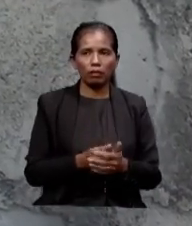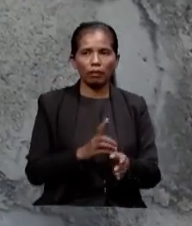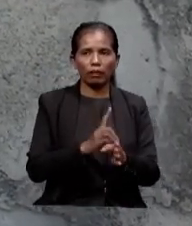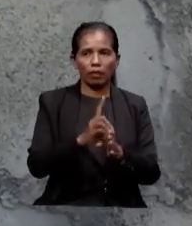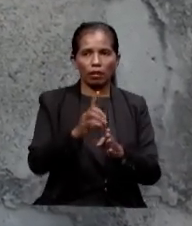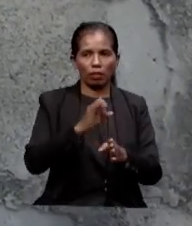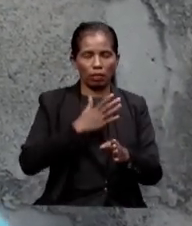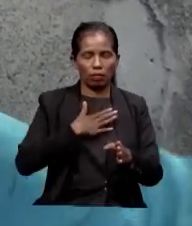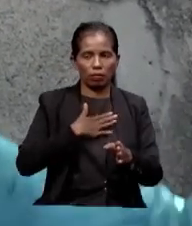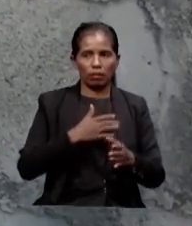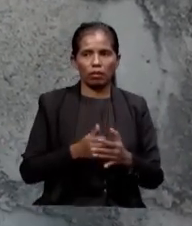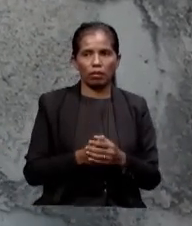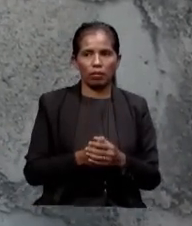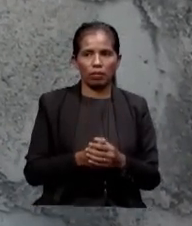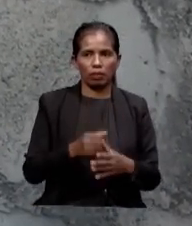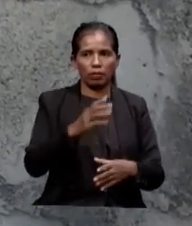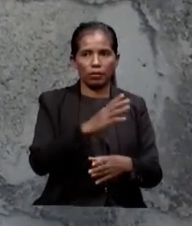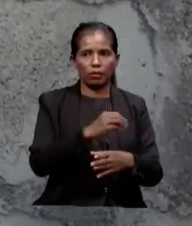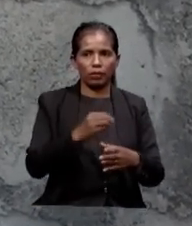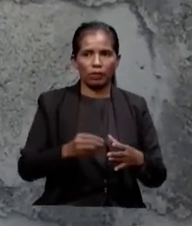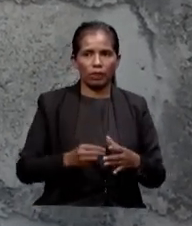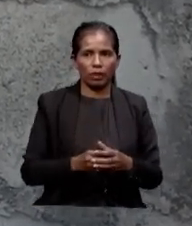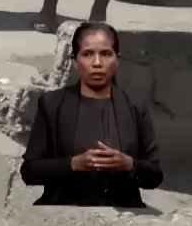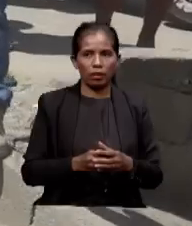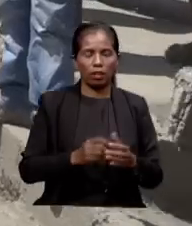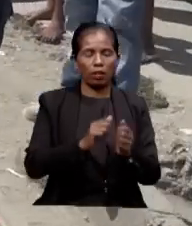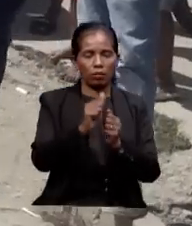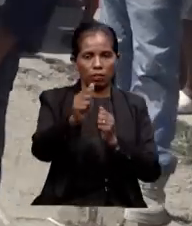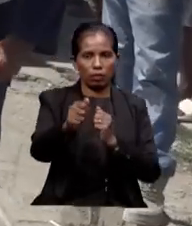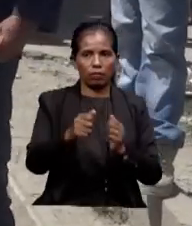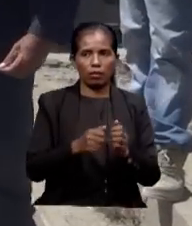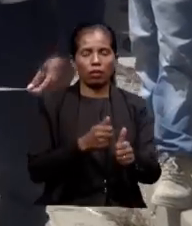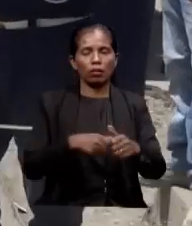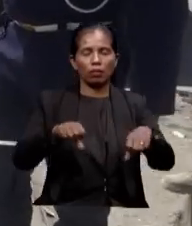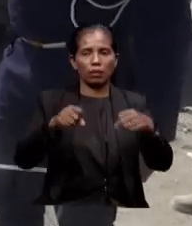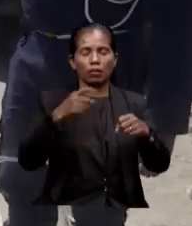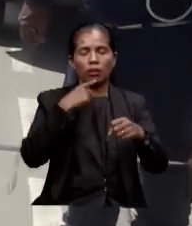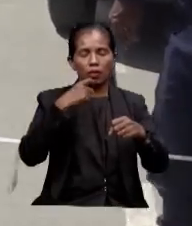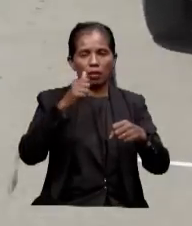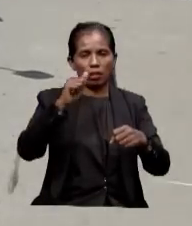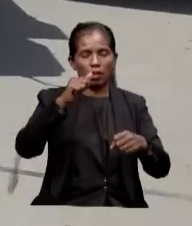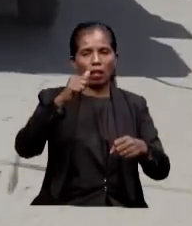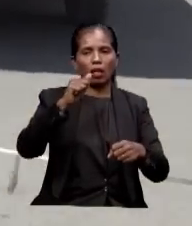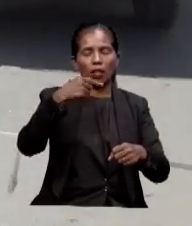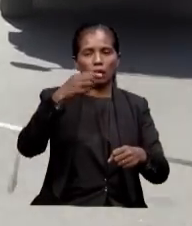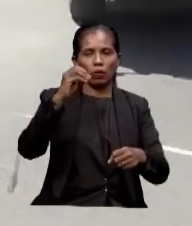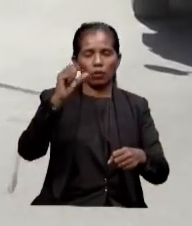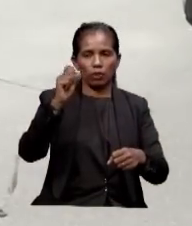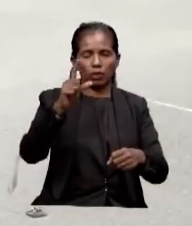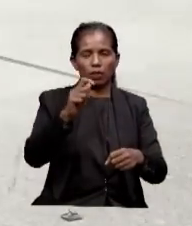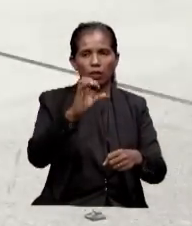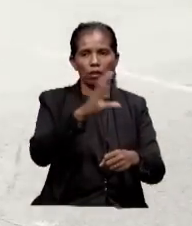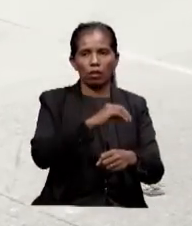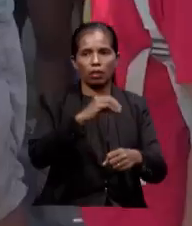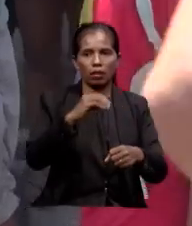ne garis mutin mus dok ne 1 meter mus liu ne. Tur motorista Agustin Suprianto MNB kondus motorizada